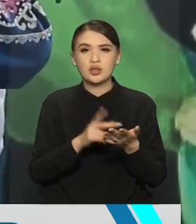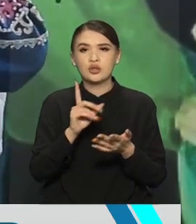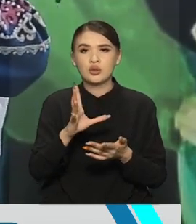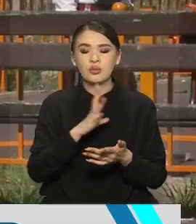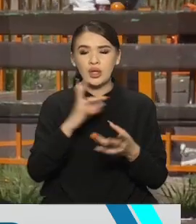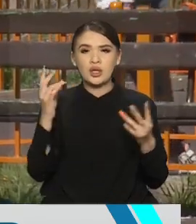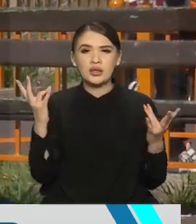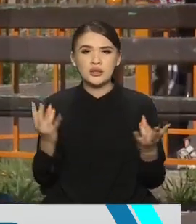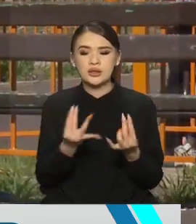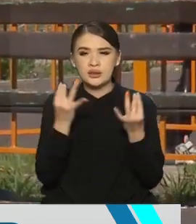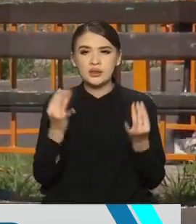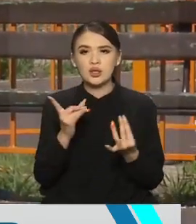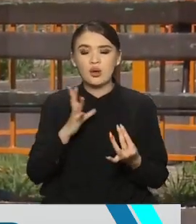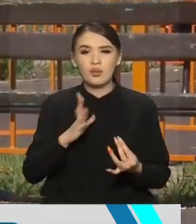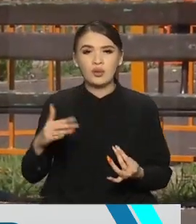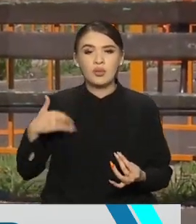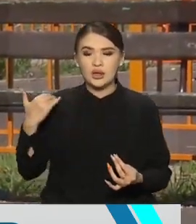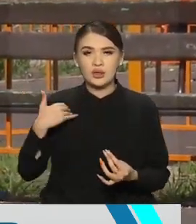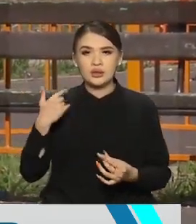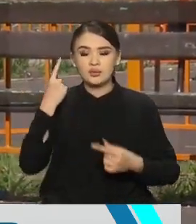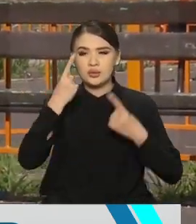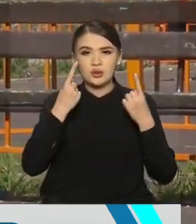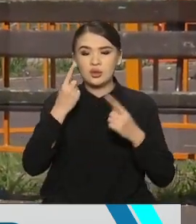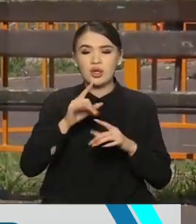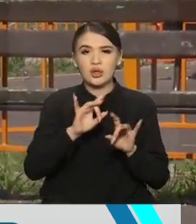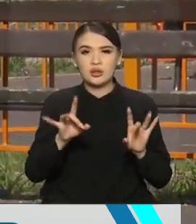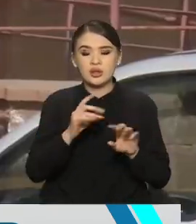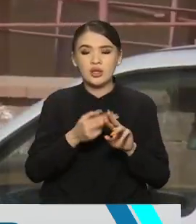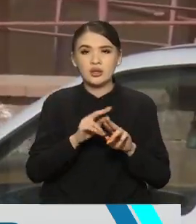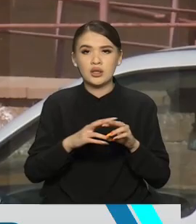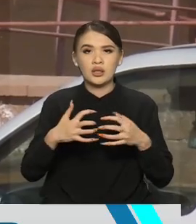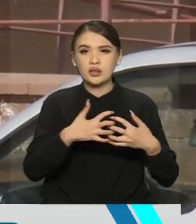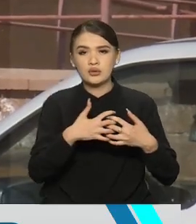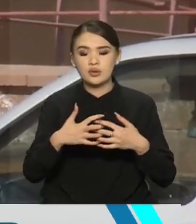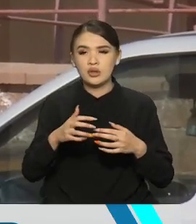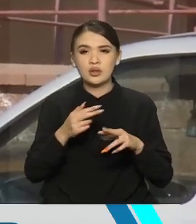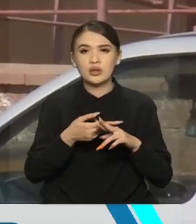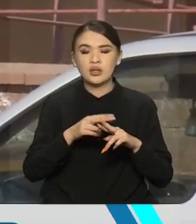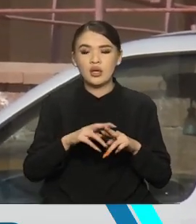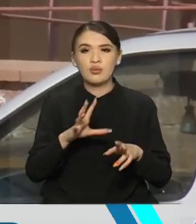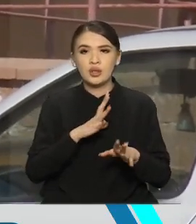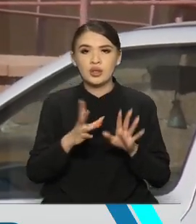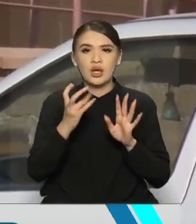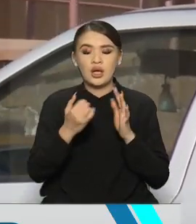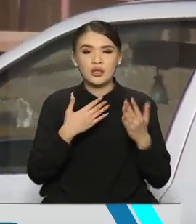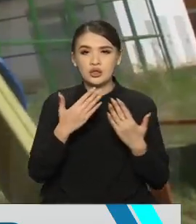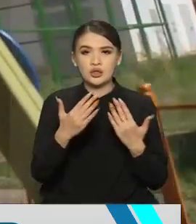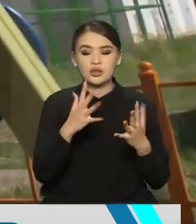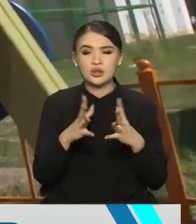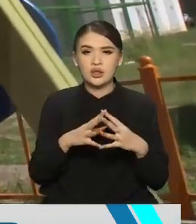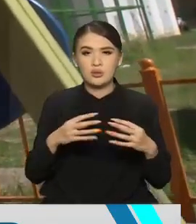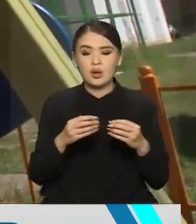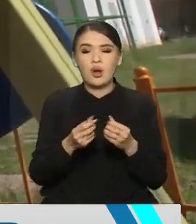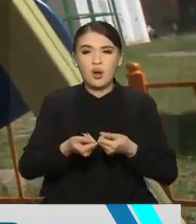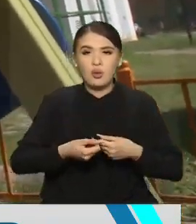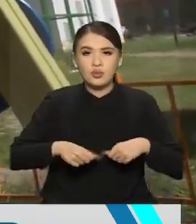интереснее и полезнее говорят психологи тренд времени индивидуализация в современной модели отношений семья как ячейка